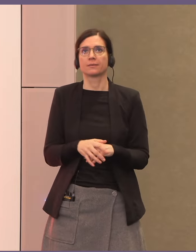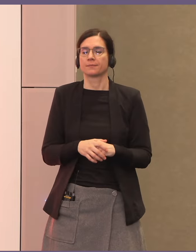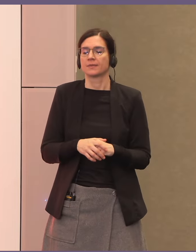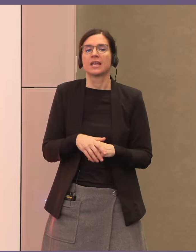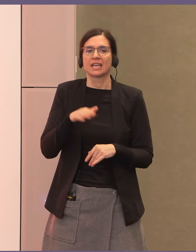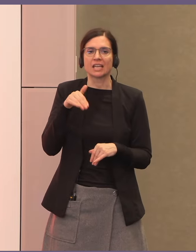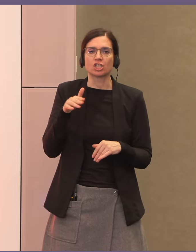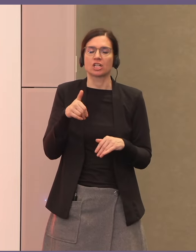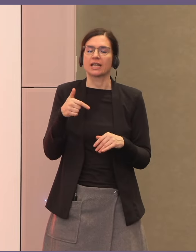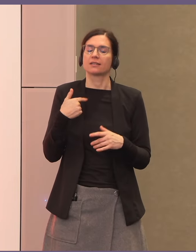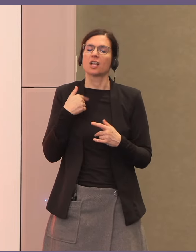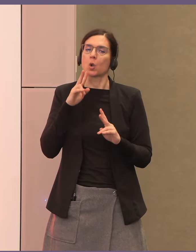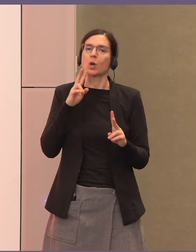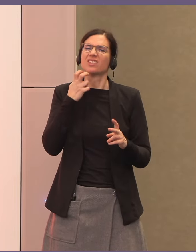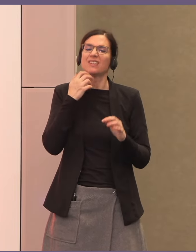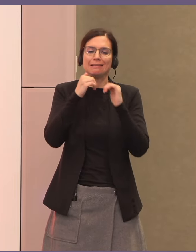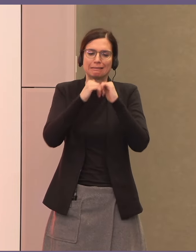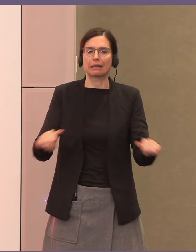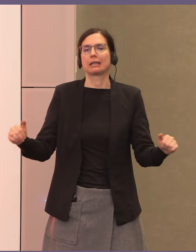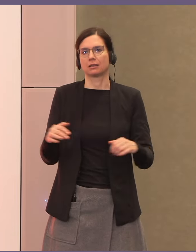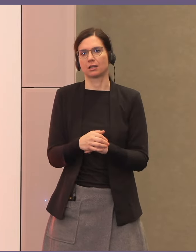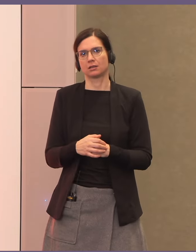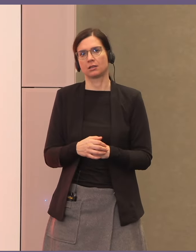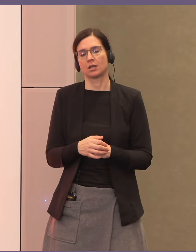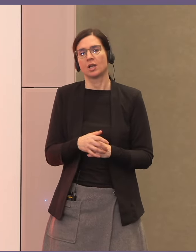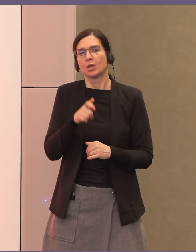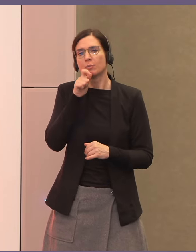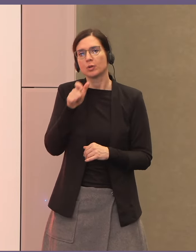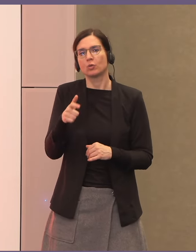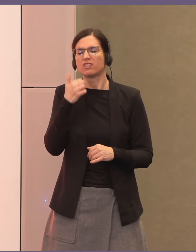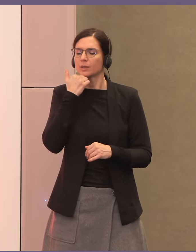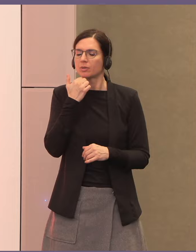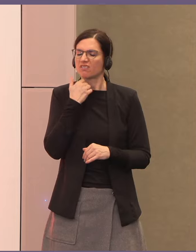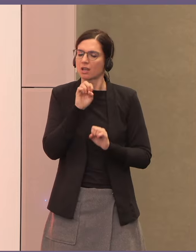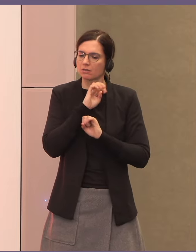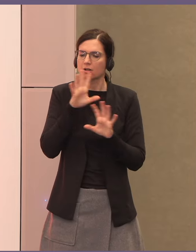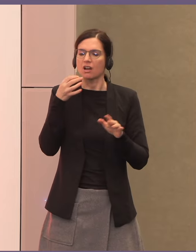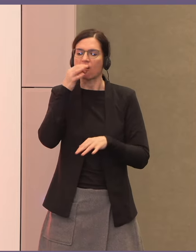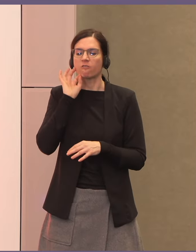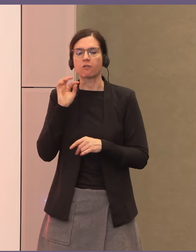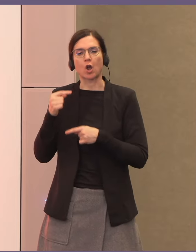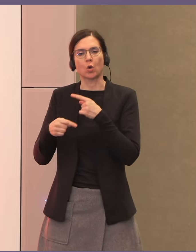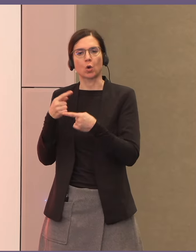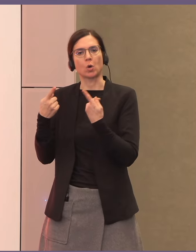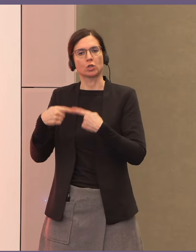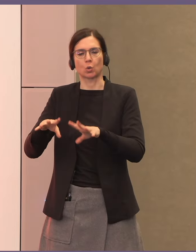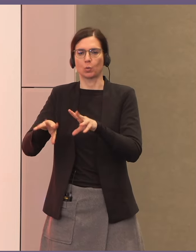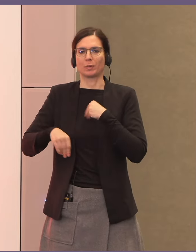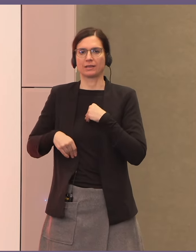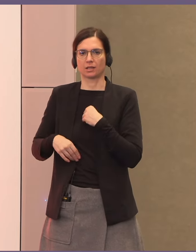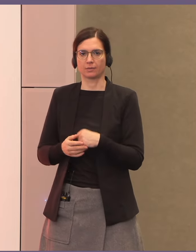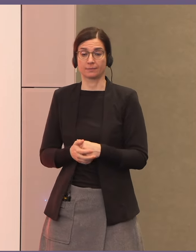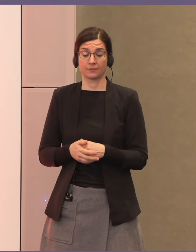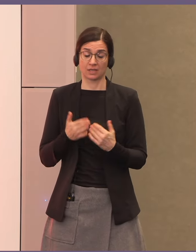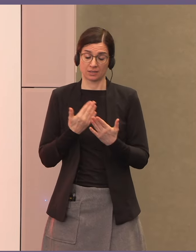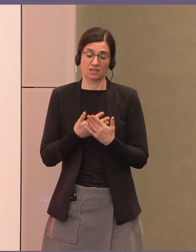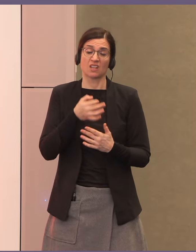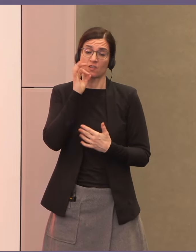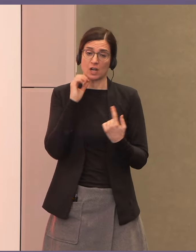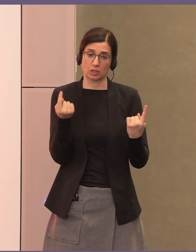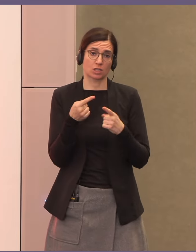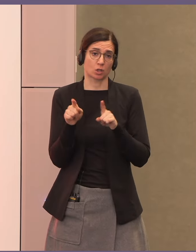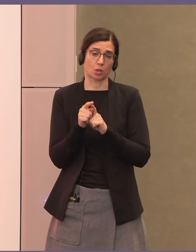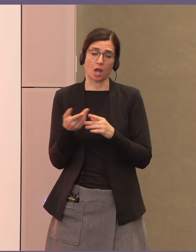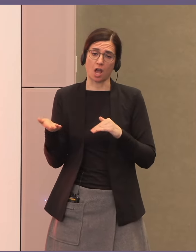Geschlechterordnung sich auf den gesamten Alltag der Frauen beruflich wie privat auswirkte. Ihre Situation verschlechterte sich mit